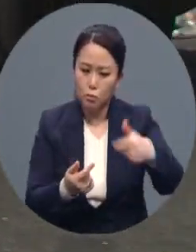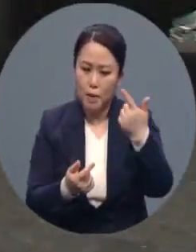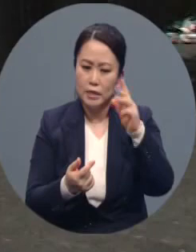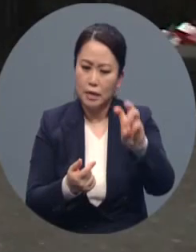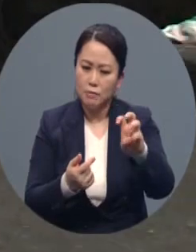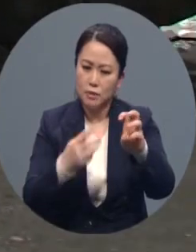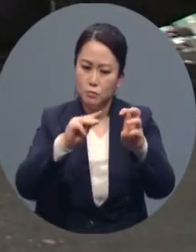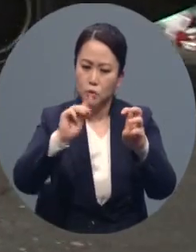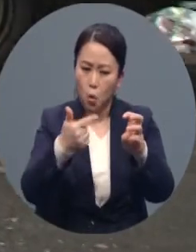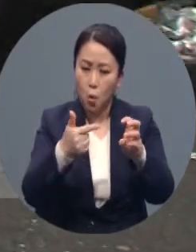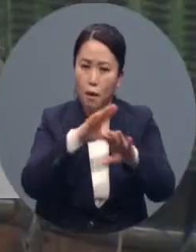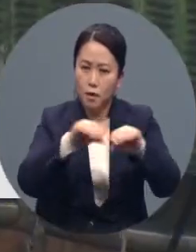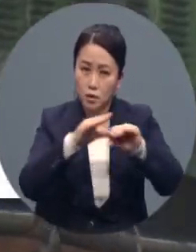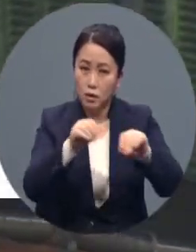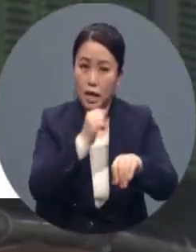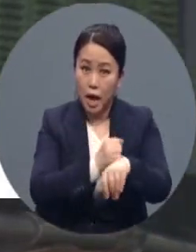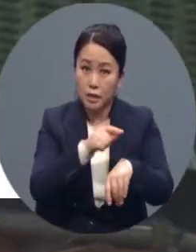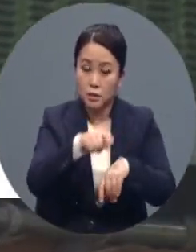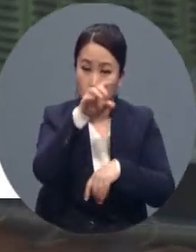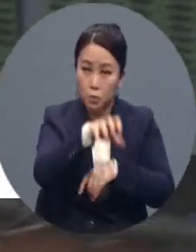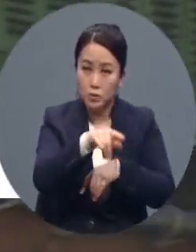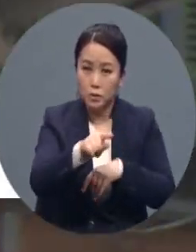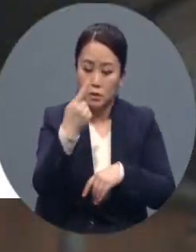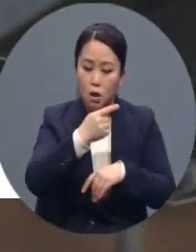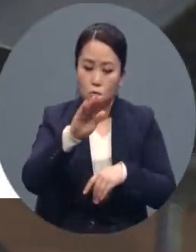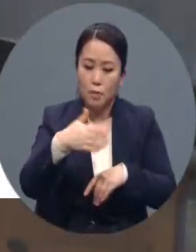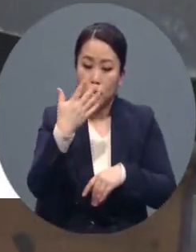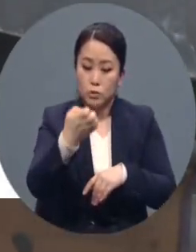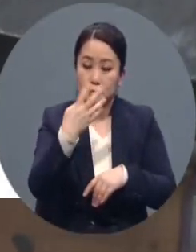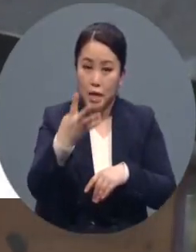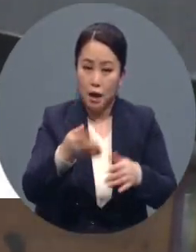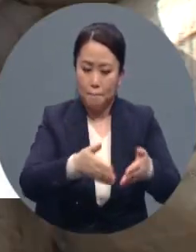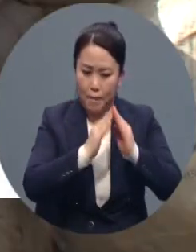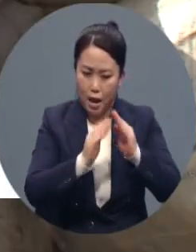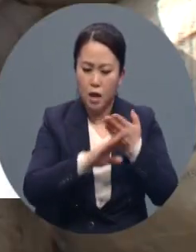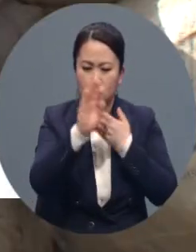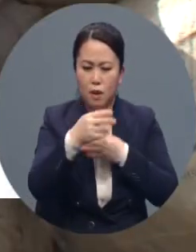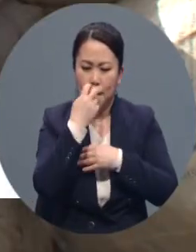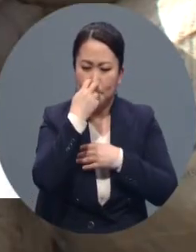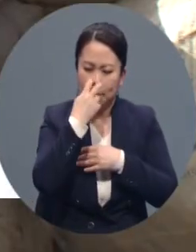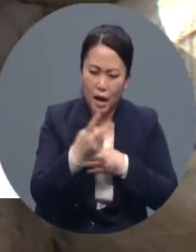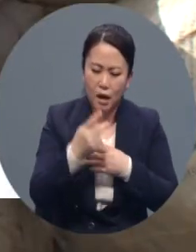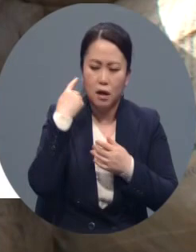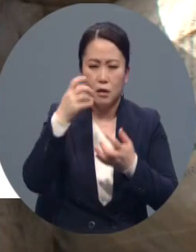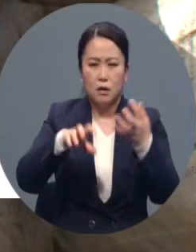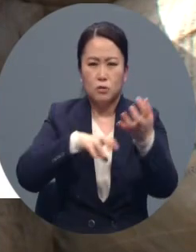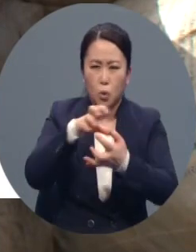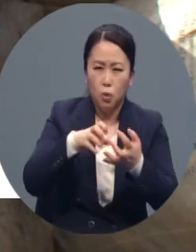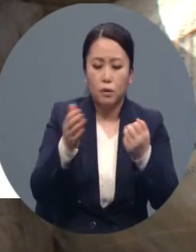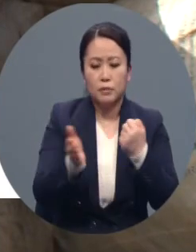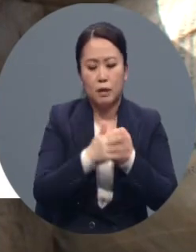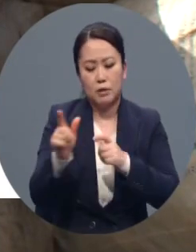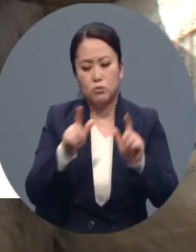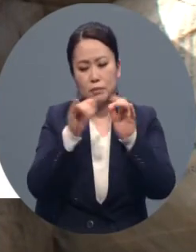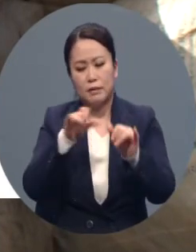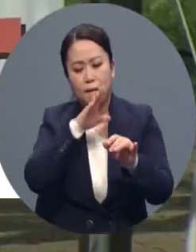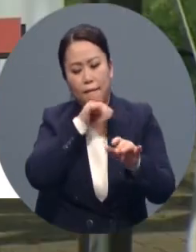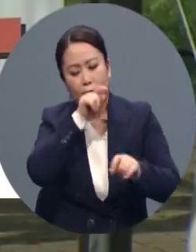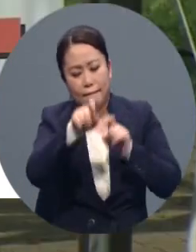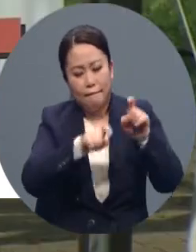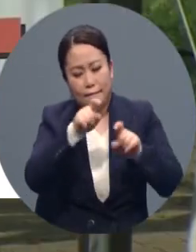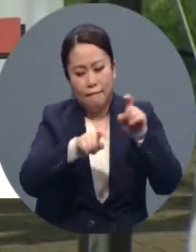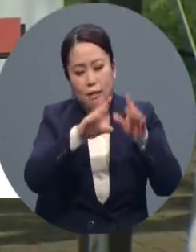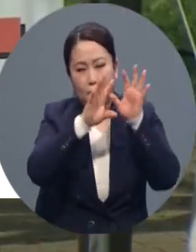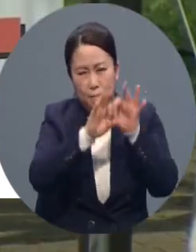규모의 생곡 쓰레기 매립장은 1994년 조성된 이후 악취와 소음 등 인근 주민들의 민원이 끊이지